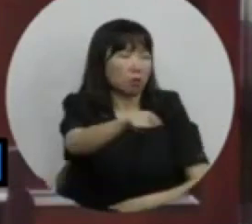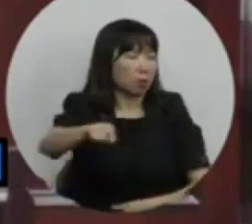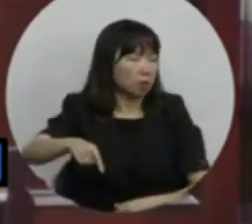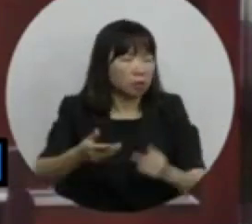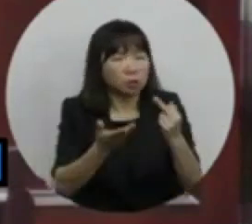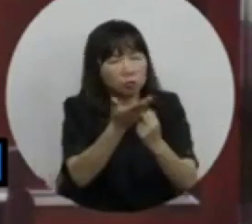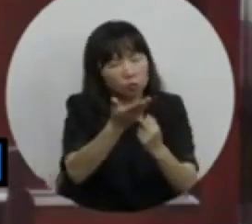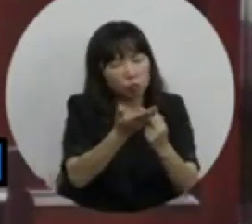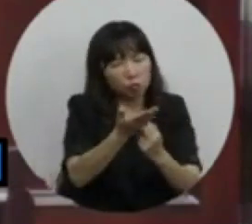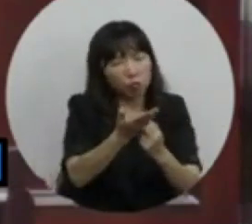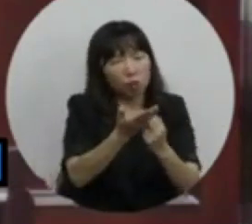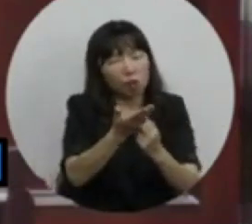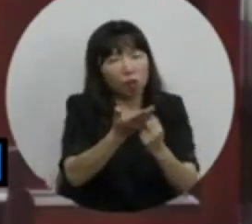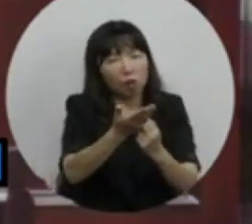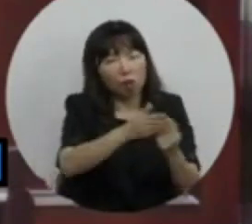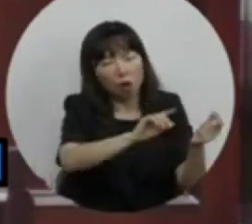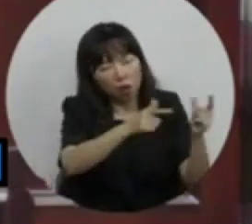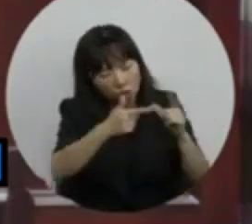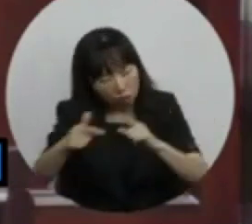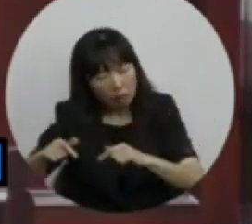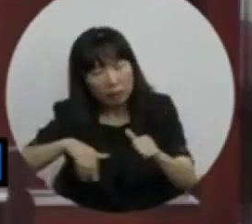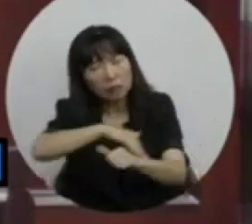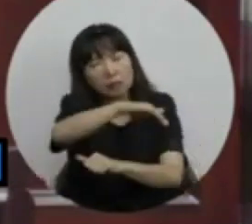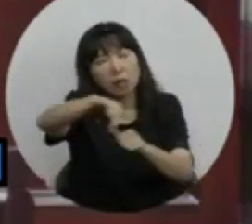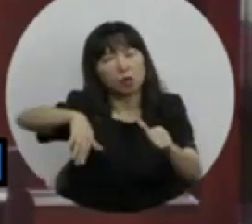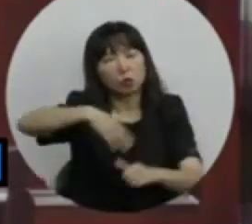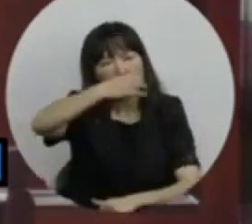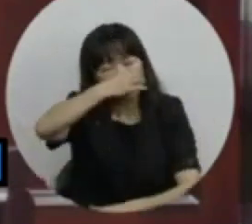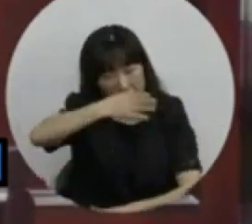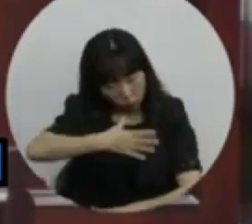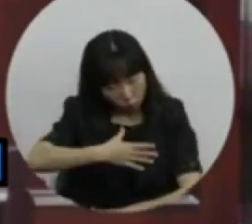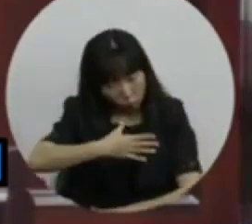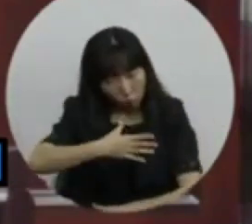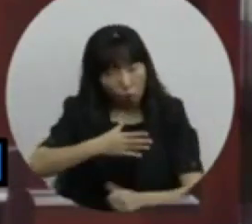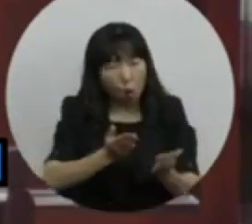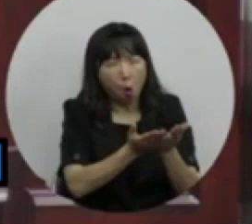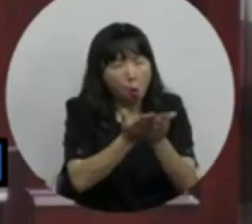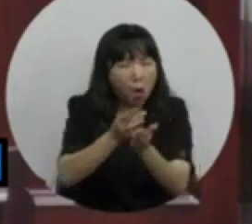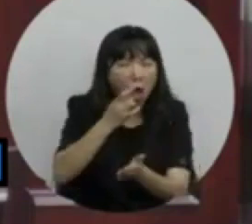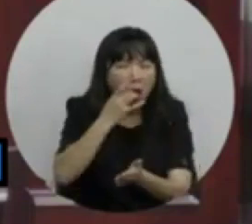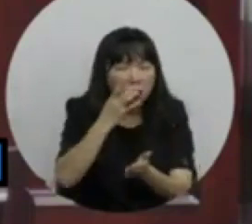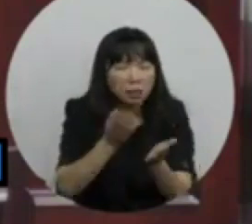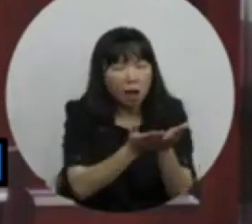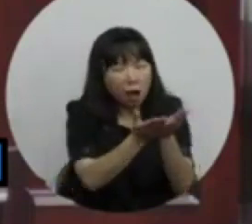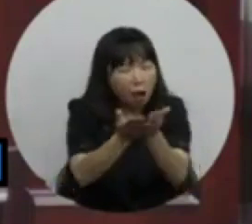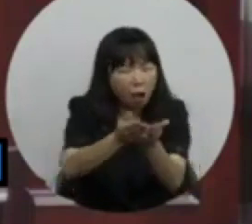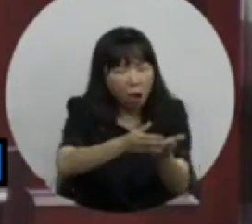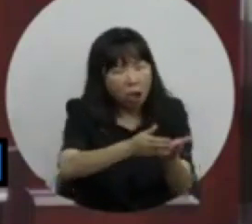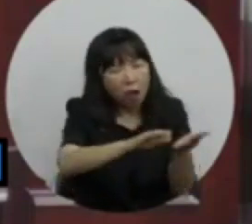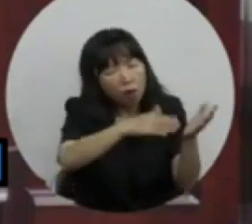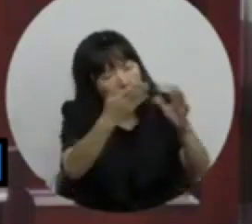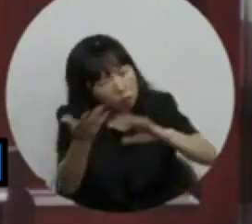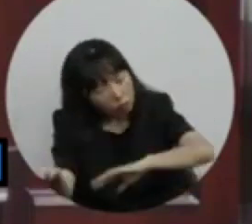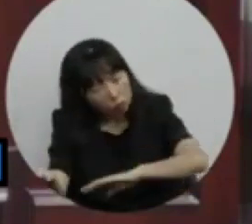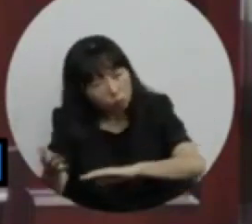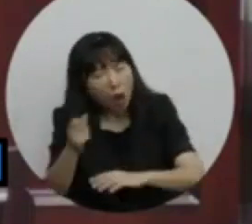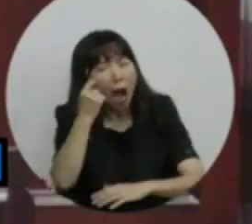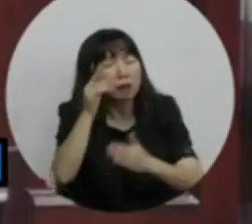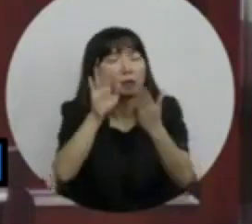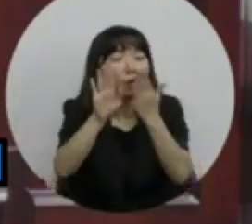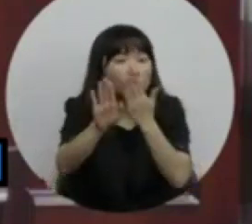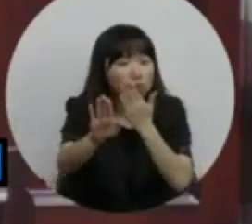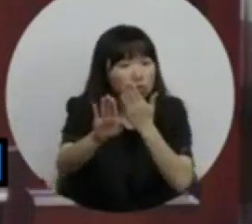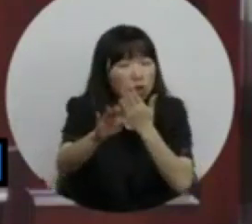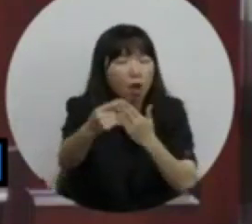흉년으로 곡식을 공급하는 세곡선이 난파되었다는 소식이 한 달 후에 보고되고 황희 등